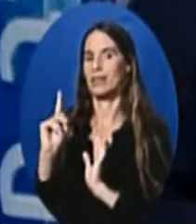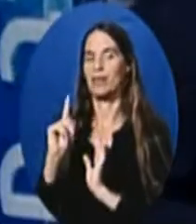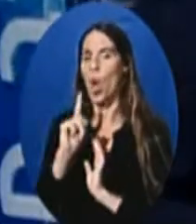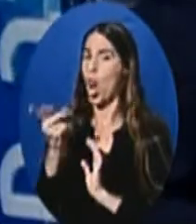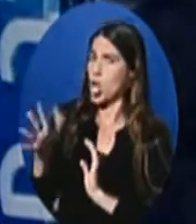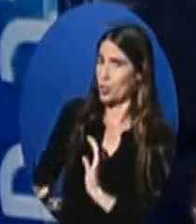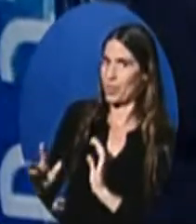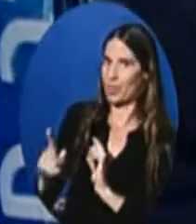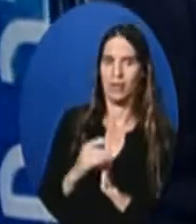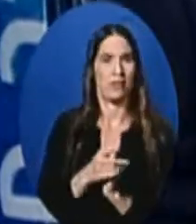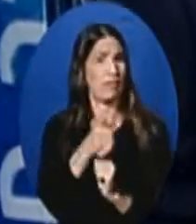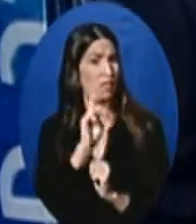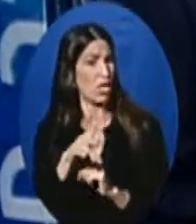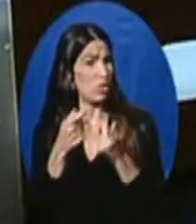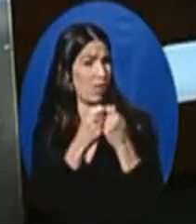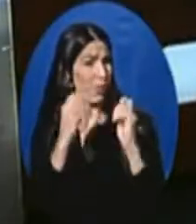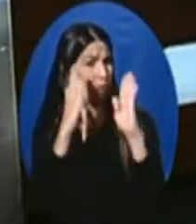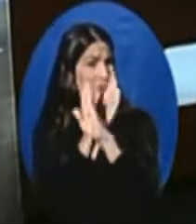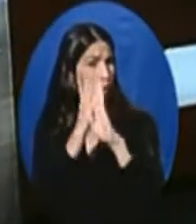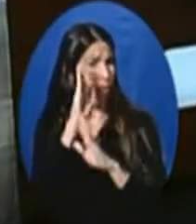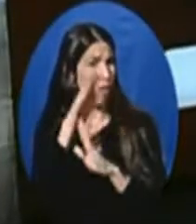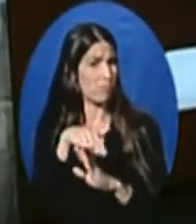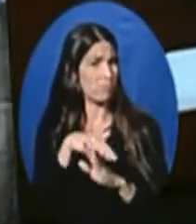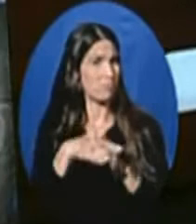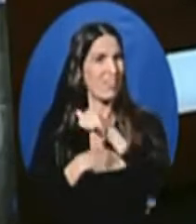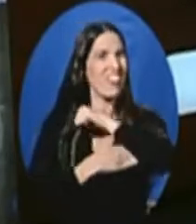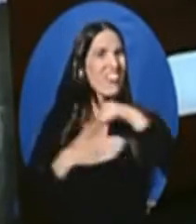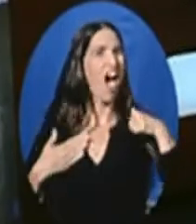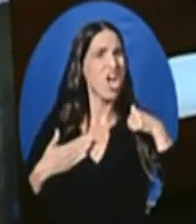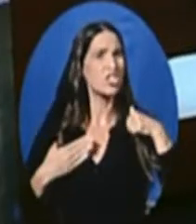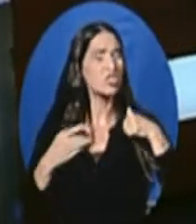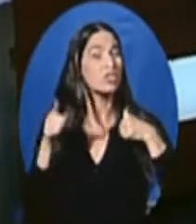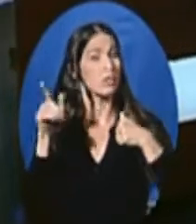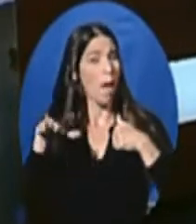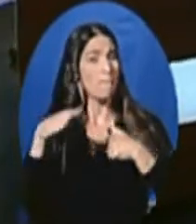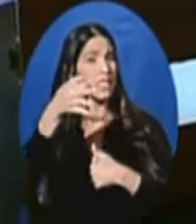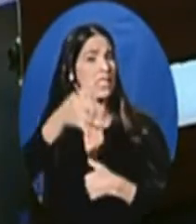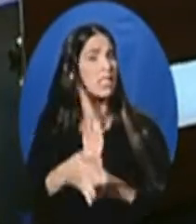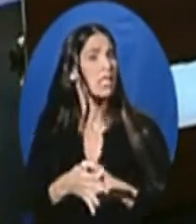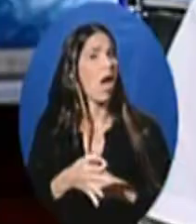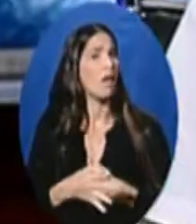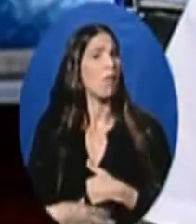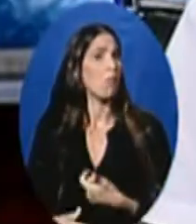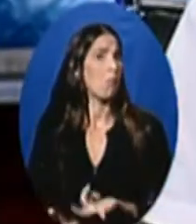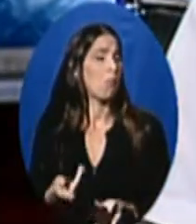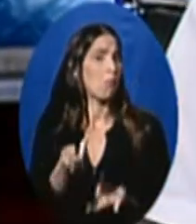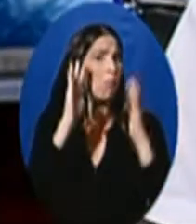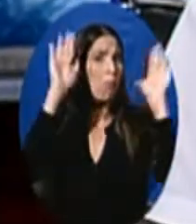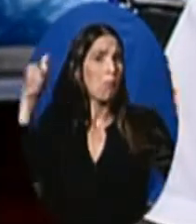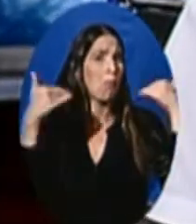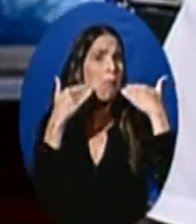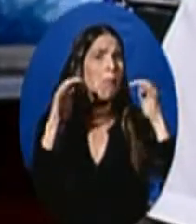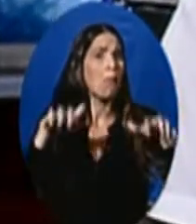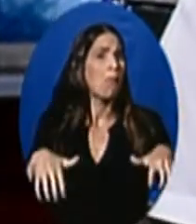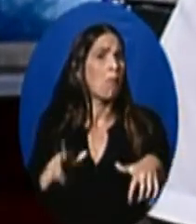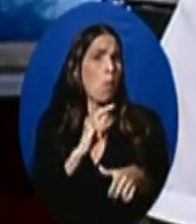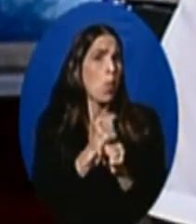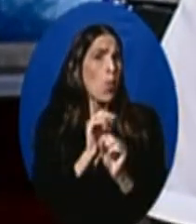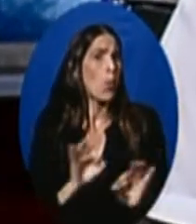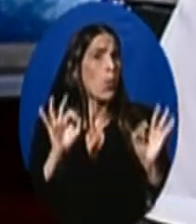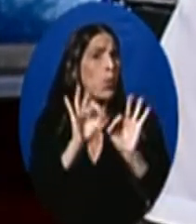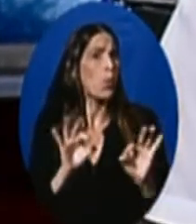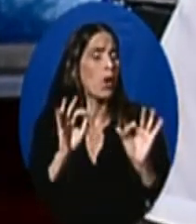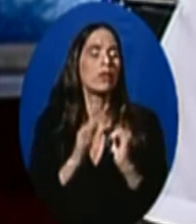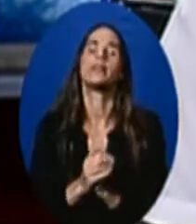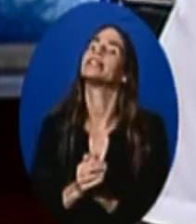טרור כבר בסיני מצד דאעש. כן, יש... ואני לא רואה שהנשיא הסיסי... יש תופעה מאוד ברורה. מצליח להתגבר עליהן. יש תופעה